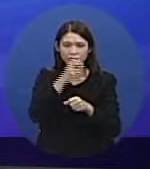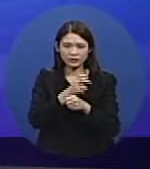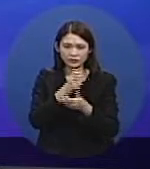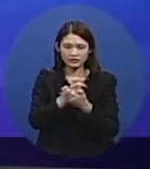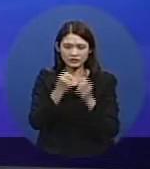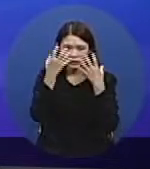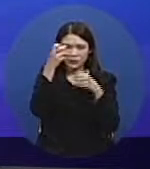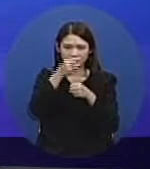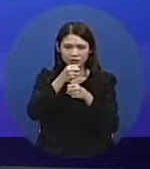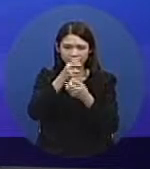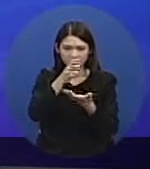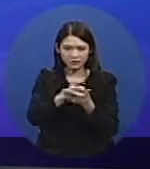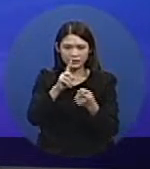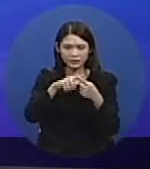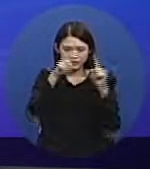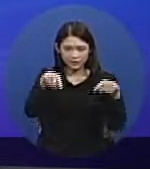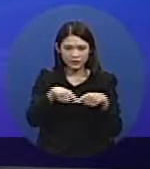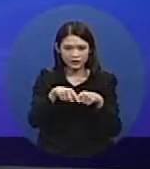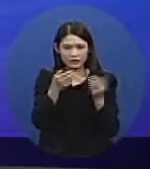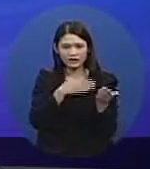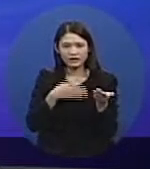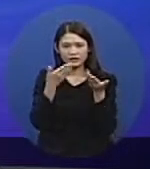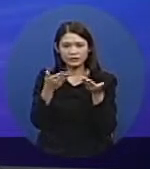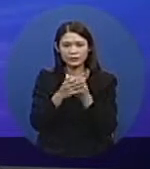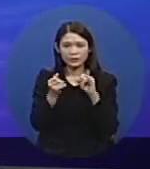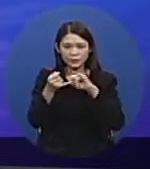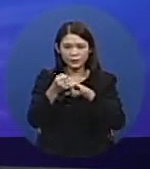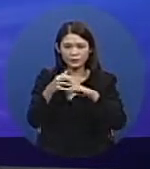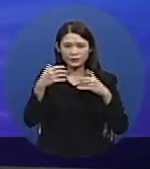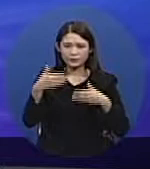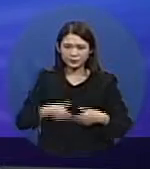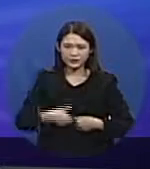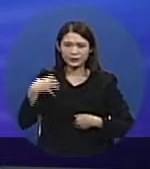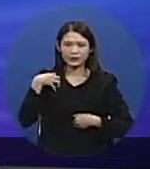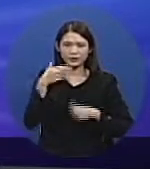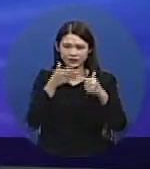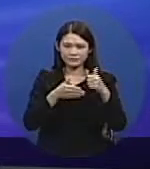가이드라인, 장애인 피해자의 인권 보장을 위해 마련된 만큼 제 역할을 확실히 할 수 있길